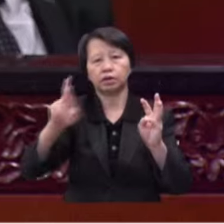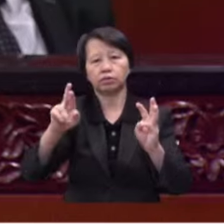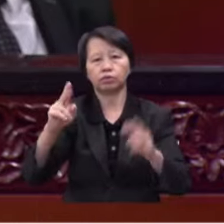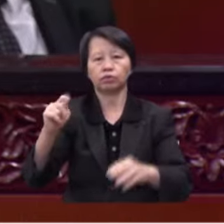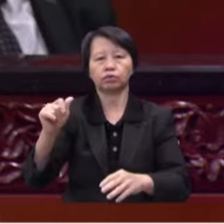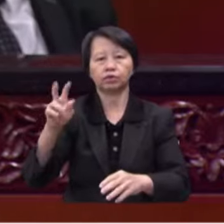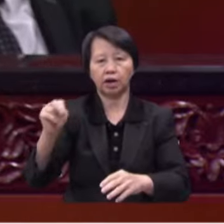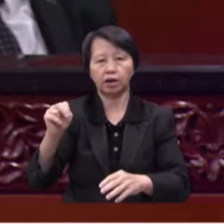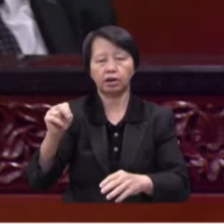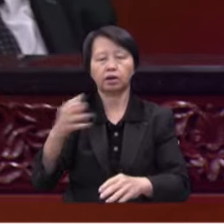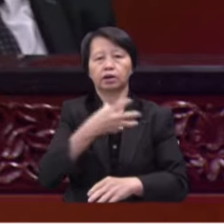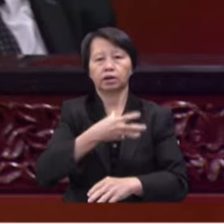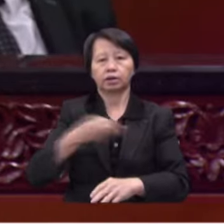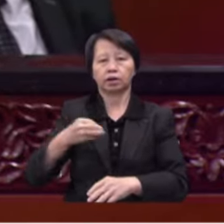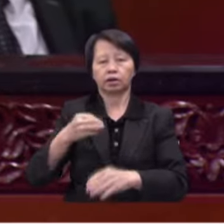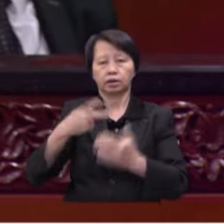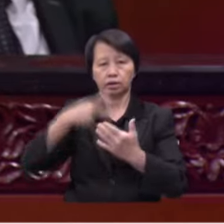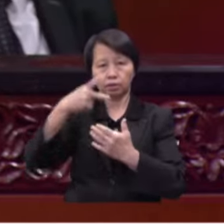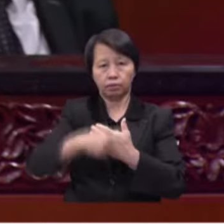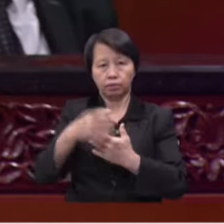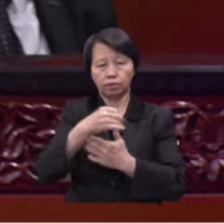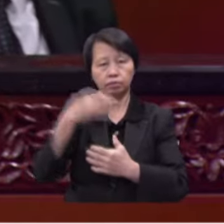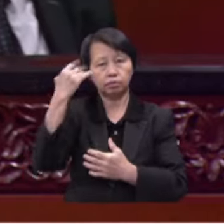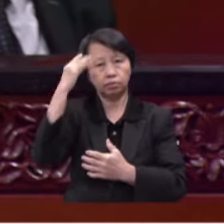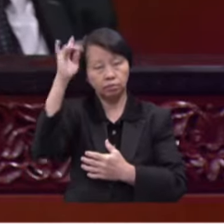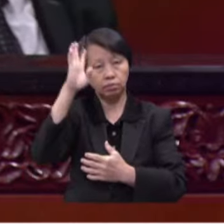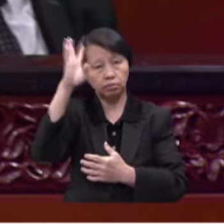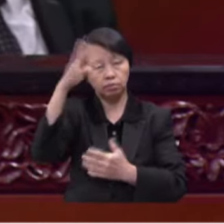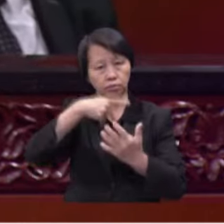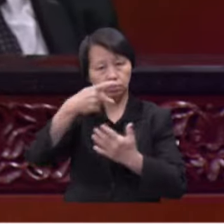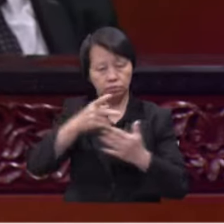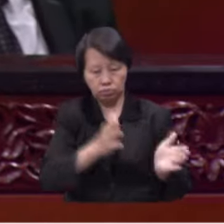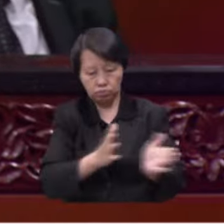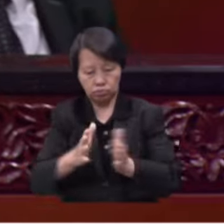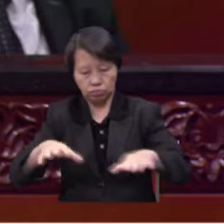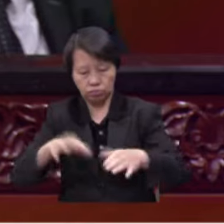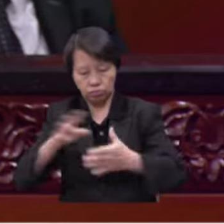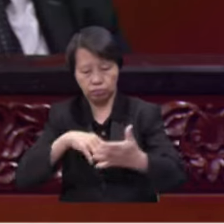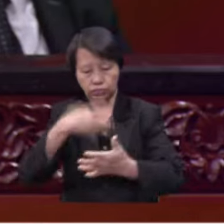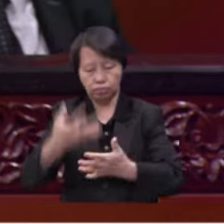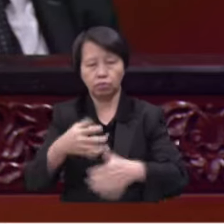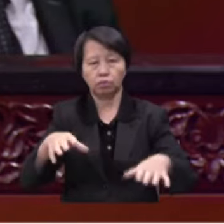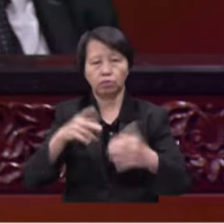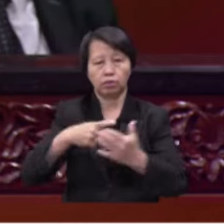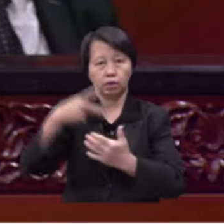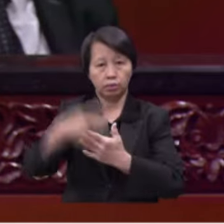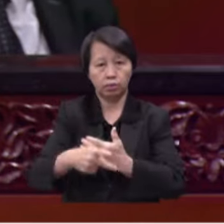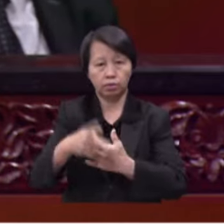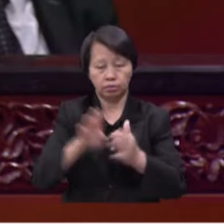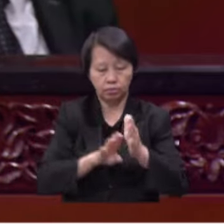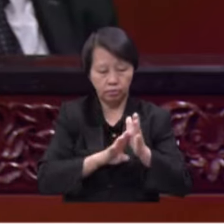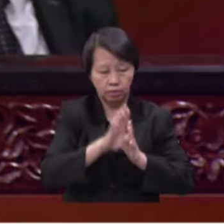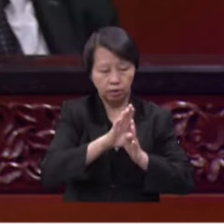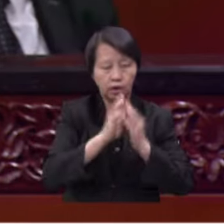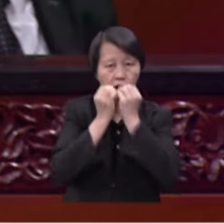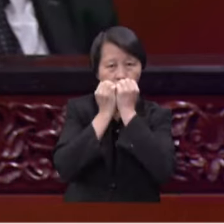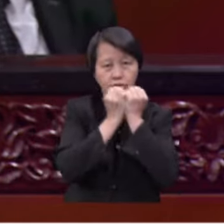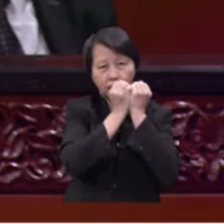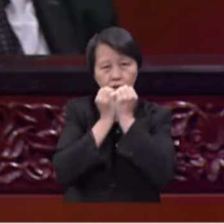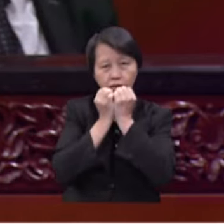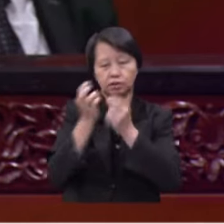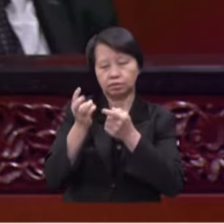Matrix tentara ini program dan insentif tidak melalui pengukuhan program pembangunan jagung